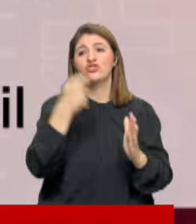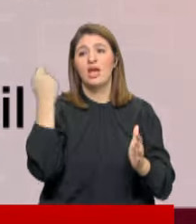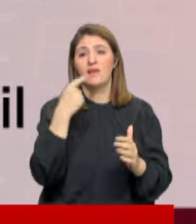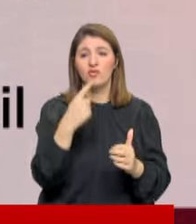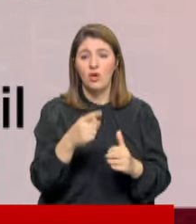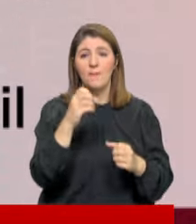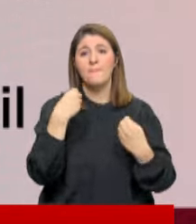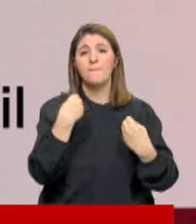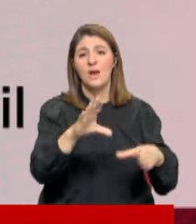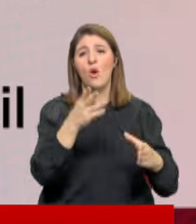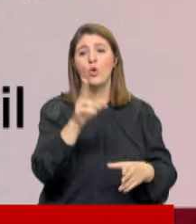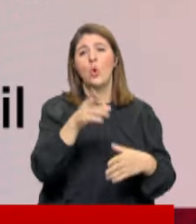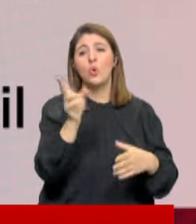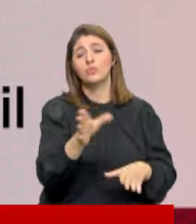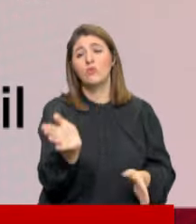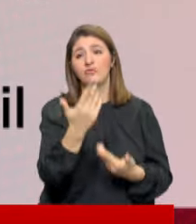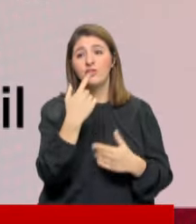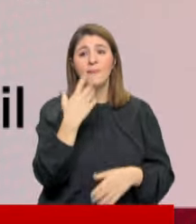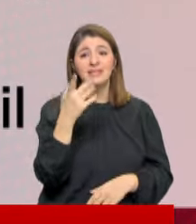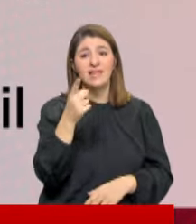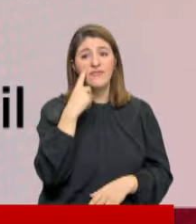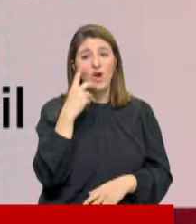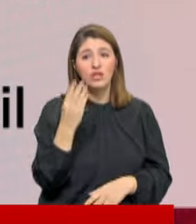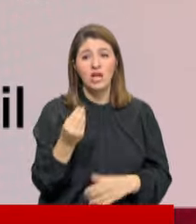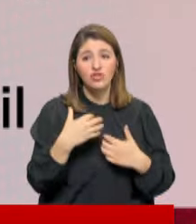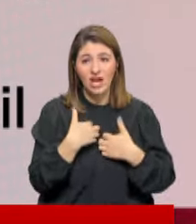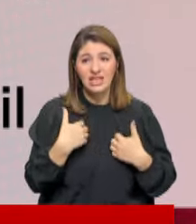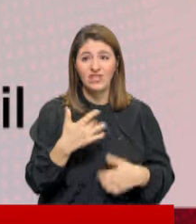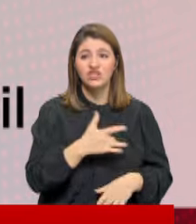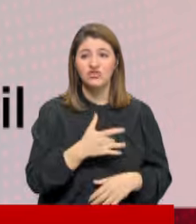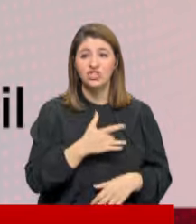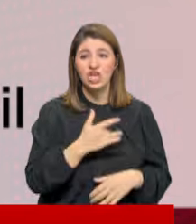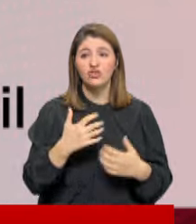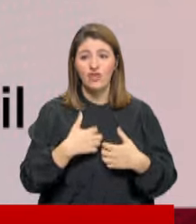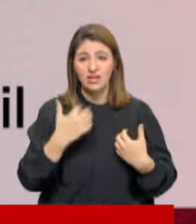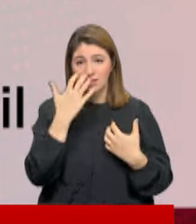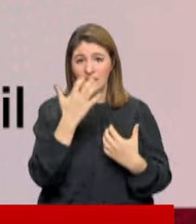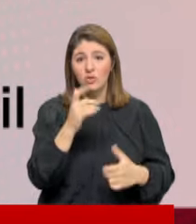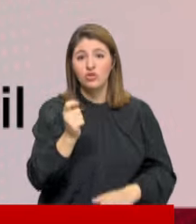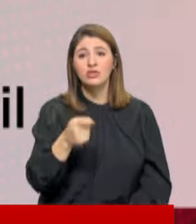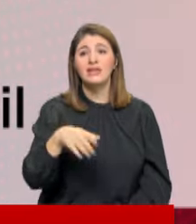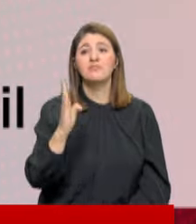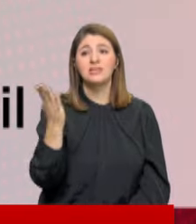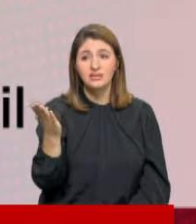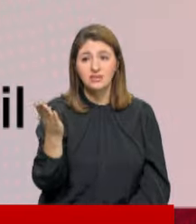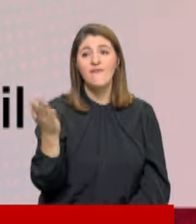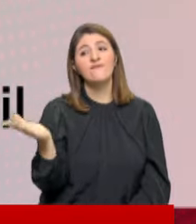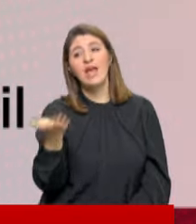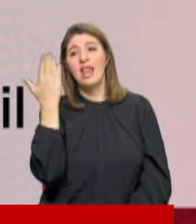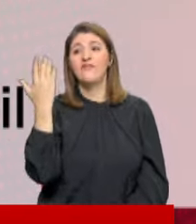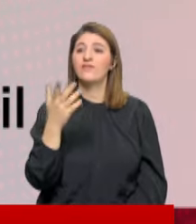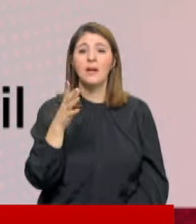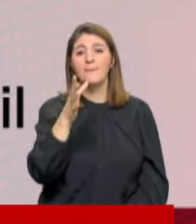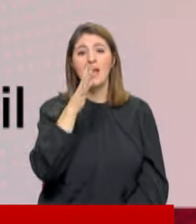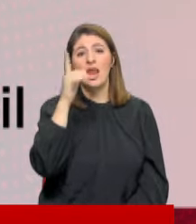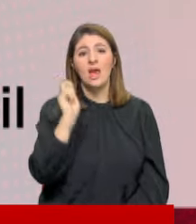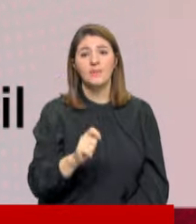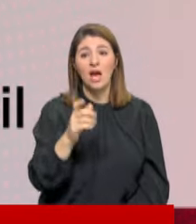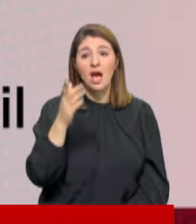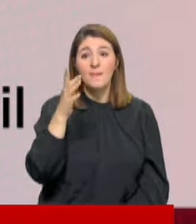diyor. Bırak ölürse ölsün diyor. Peki sen devlet olarak güvenliği ve can güvenliğini sağlamak durumunda değil misin? Velev ki kasıt